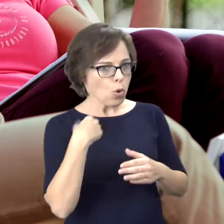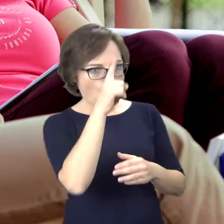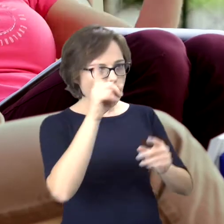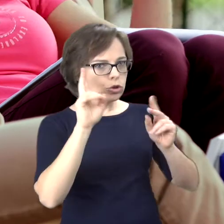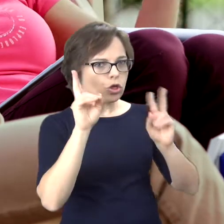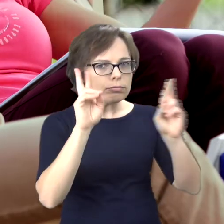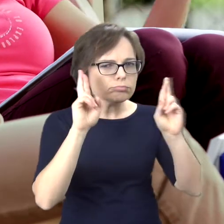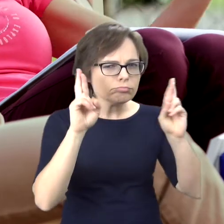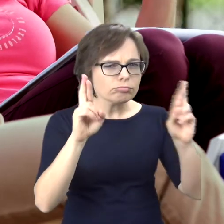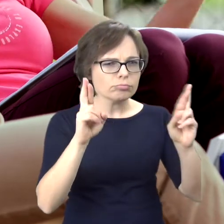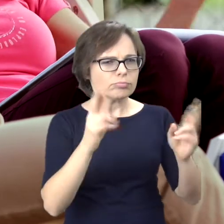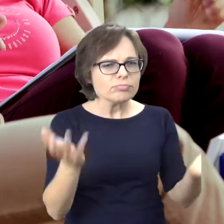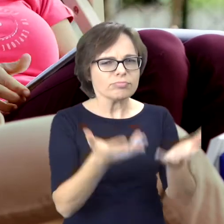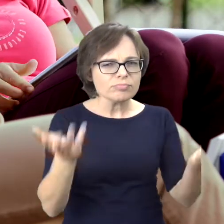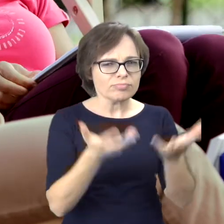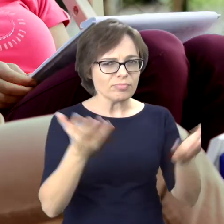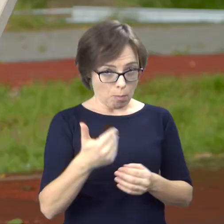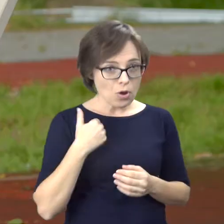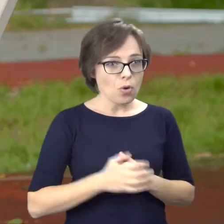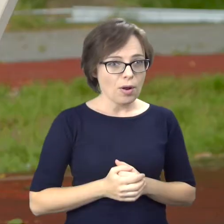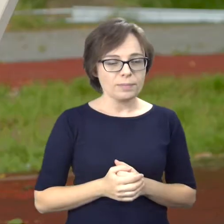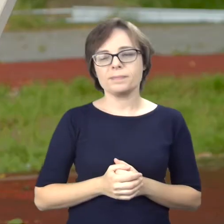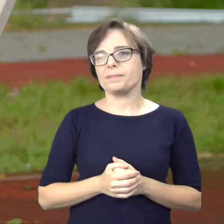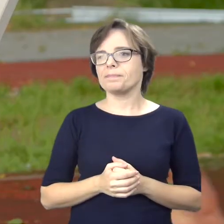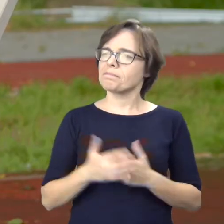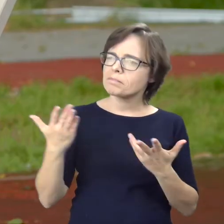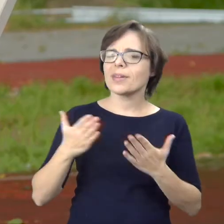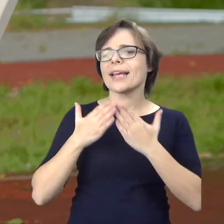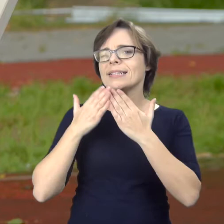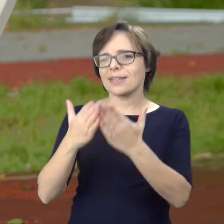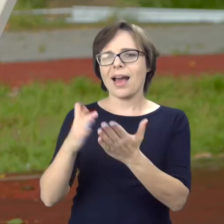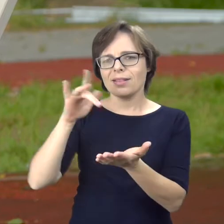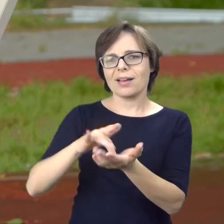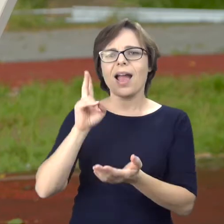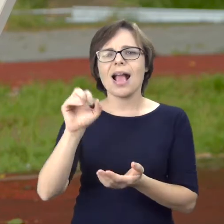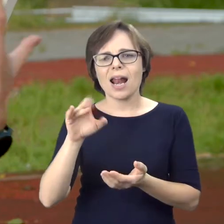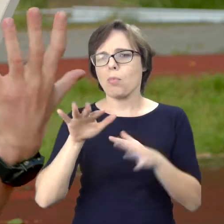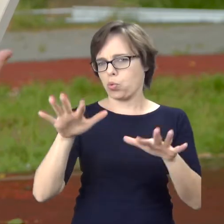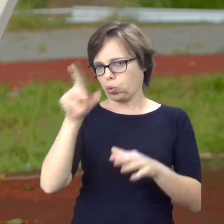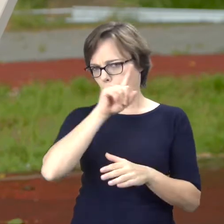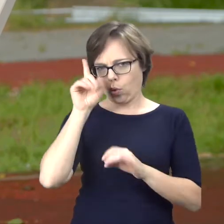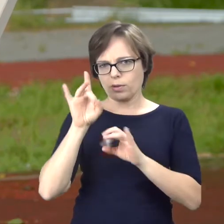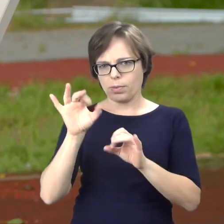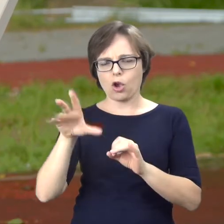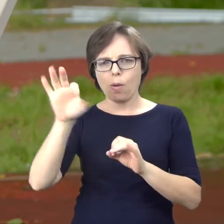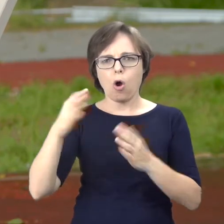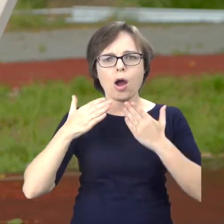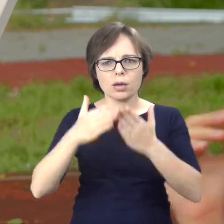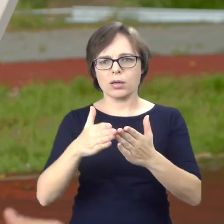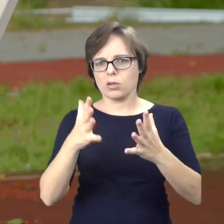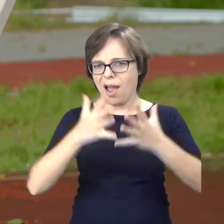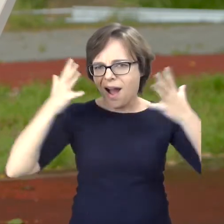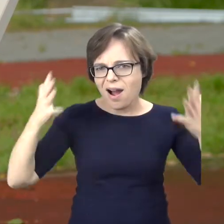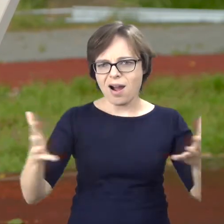tak, którzy mówili, Wojtek, Wojtek, dajesz! Wiesz co, na statku, na Karaibach bardzo dużo ludzi biega, bo ten statek taki, wiesz, rejsowiec ma tam z 3000